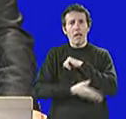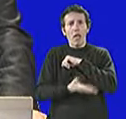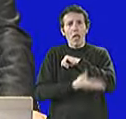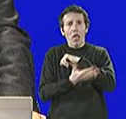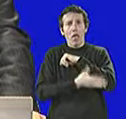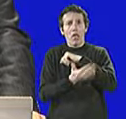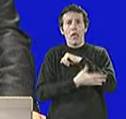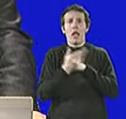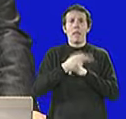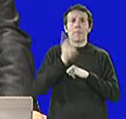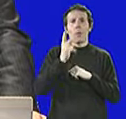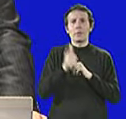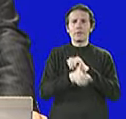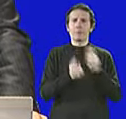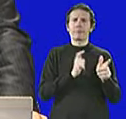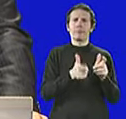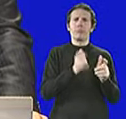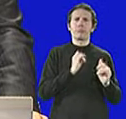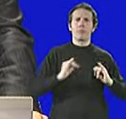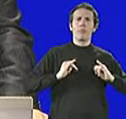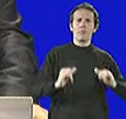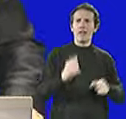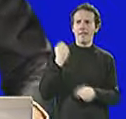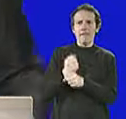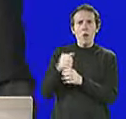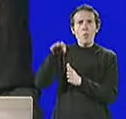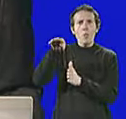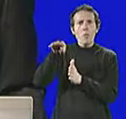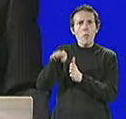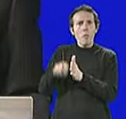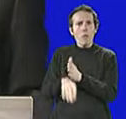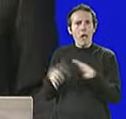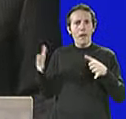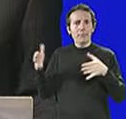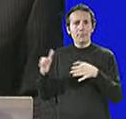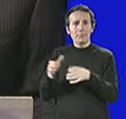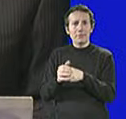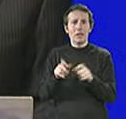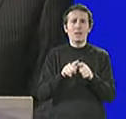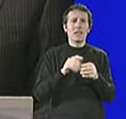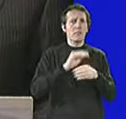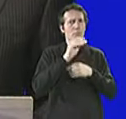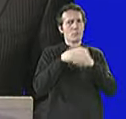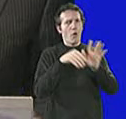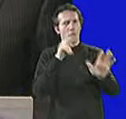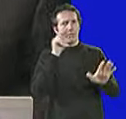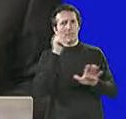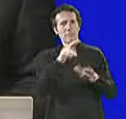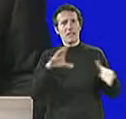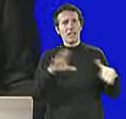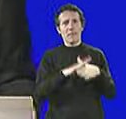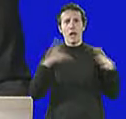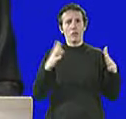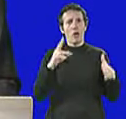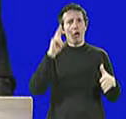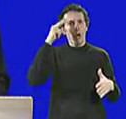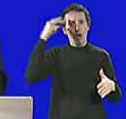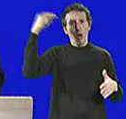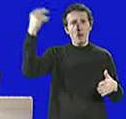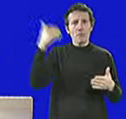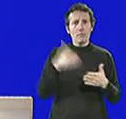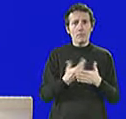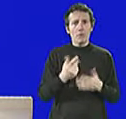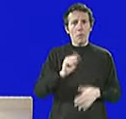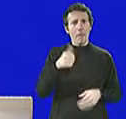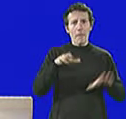payer davantage que le travail. C'est une crise de la représentation du monde dans laquelle l'homme n'avait plus la